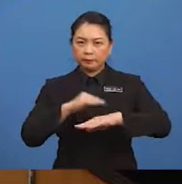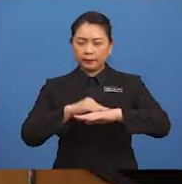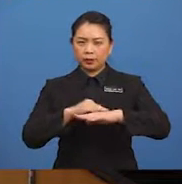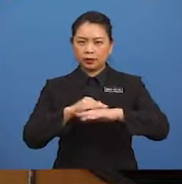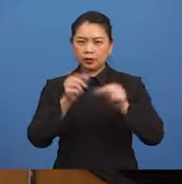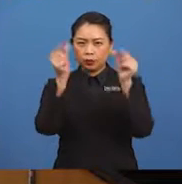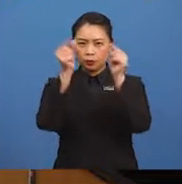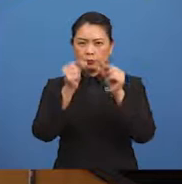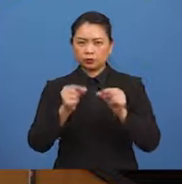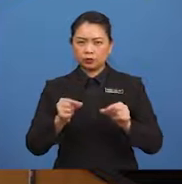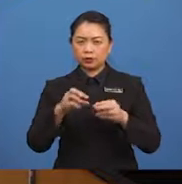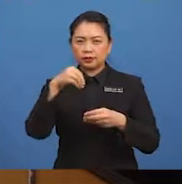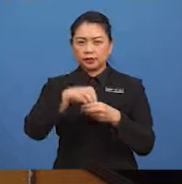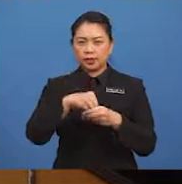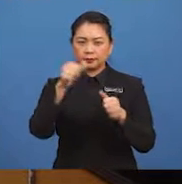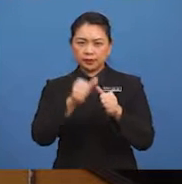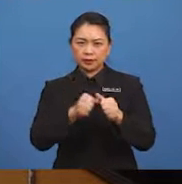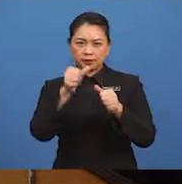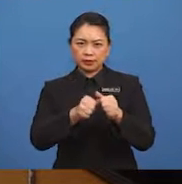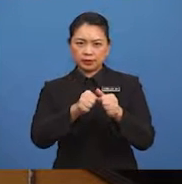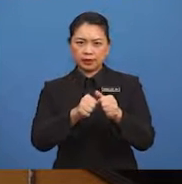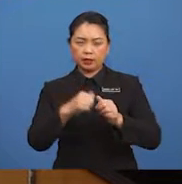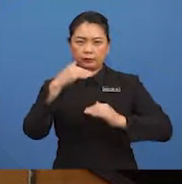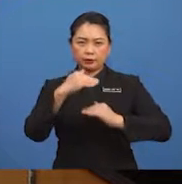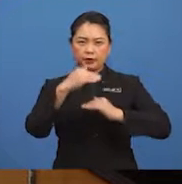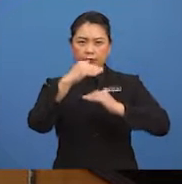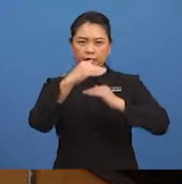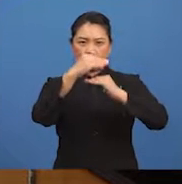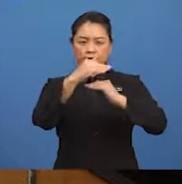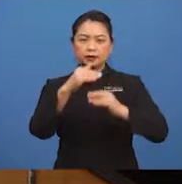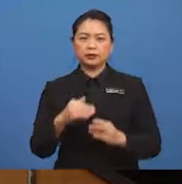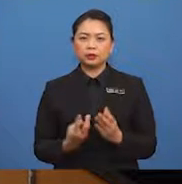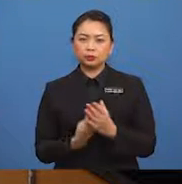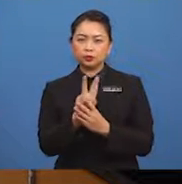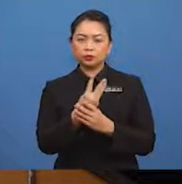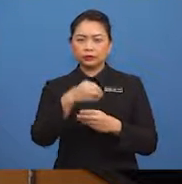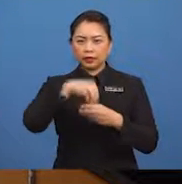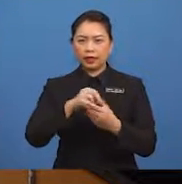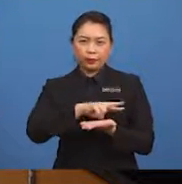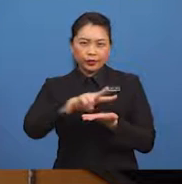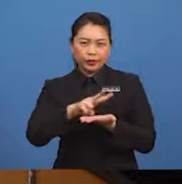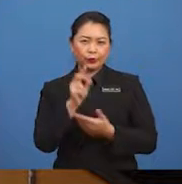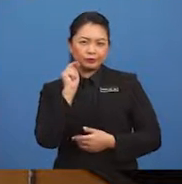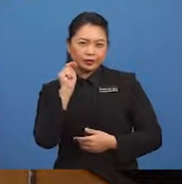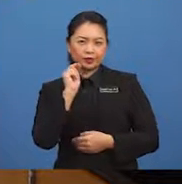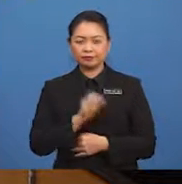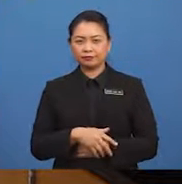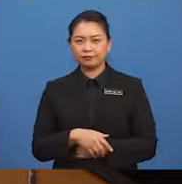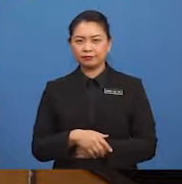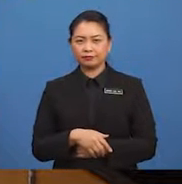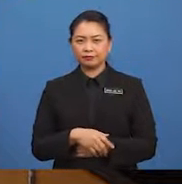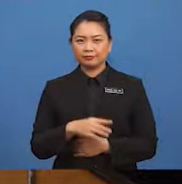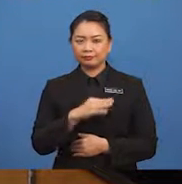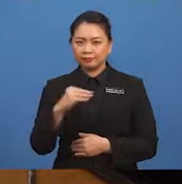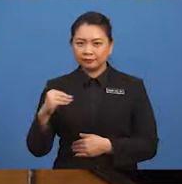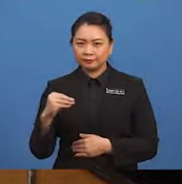kromosom dalam setiap peringkat yang akan ditunjukkan dalam video sebentar nanti.